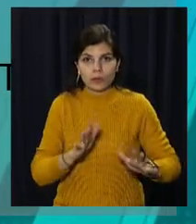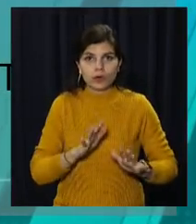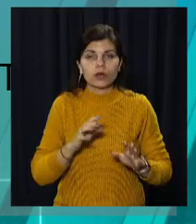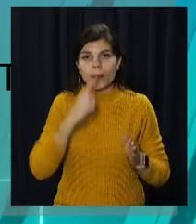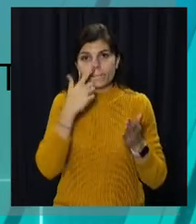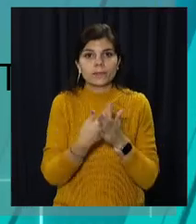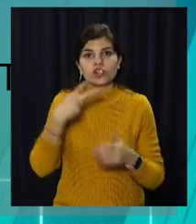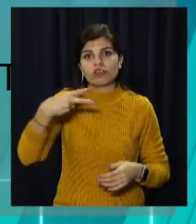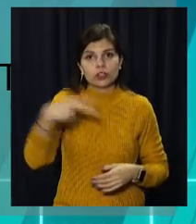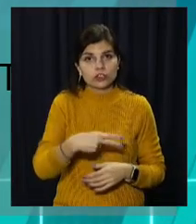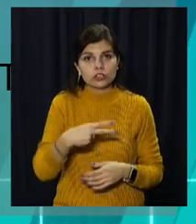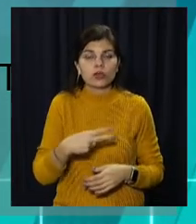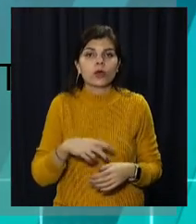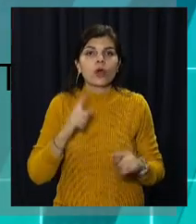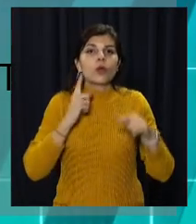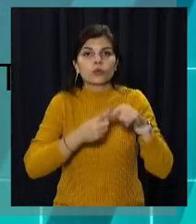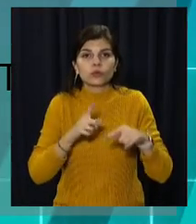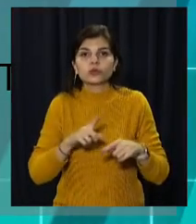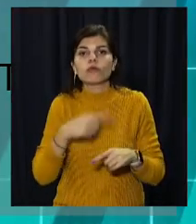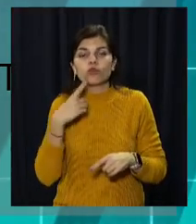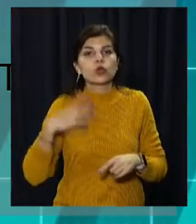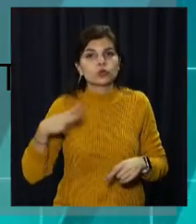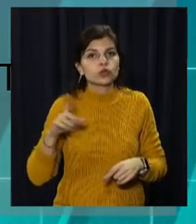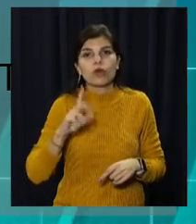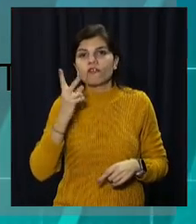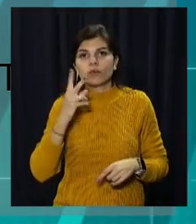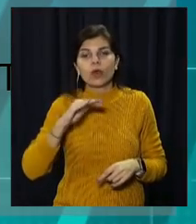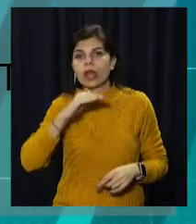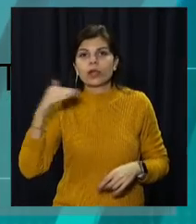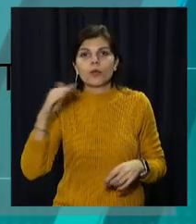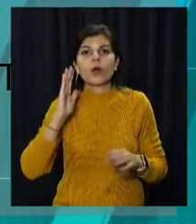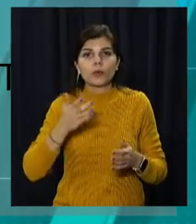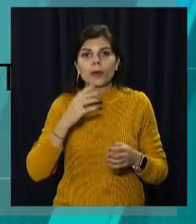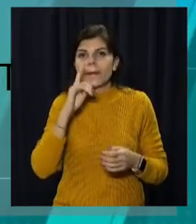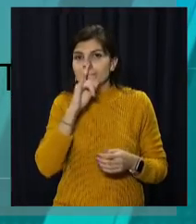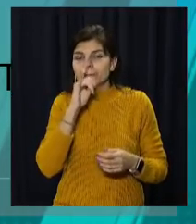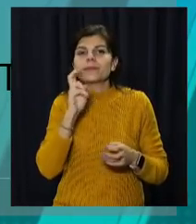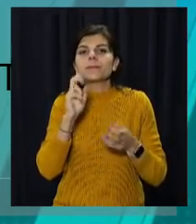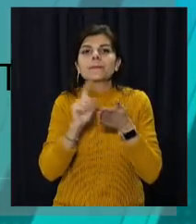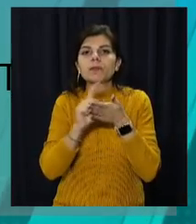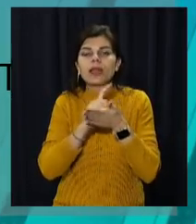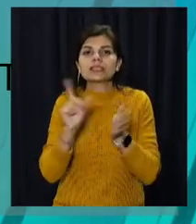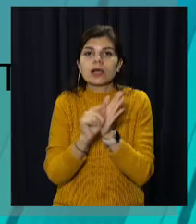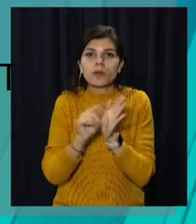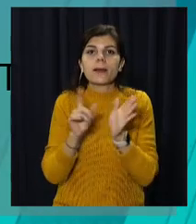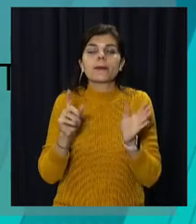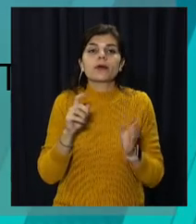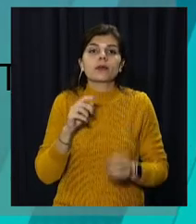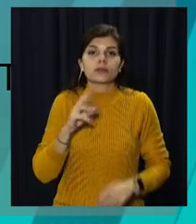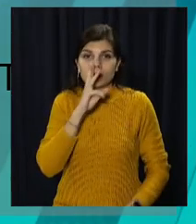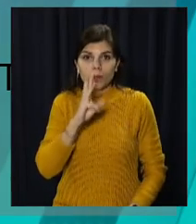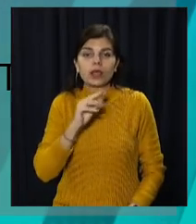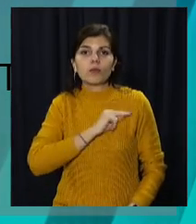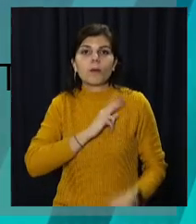для непрацездатних – майже 2000. Окрім цього, очікується другий етап збільшення мінімальної зарплати, пенсії